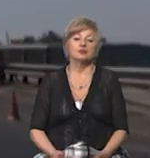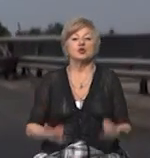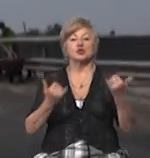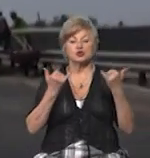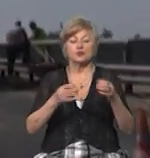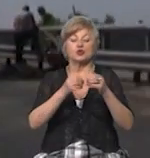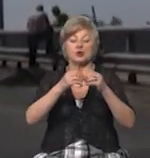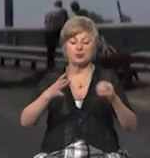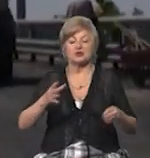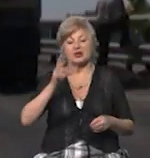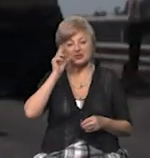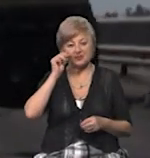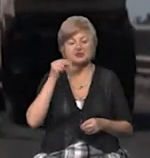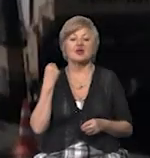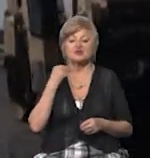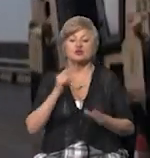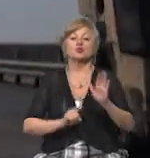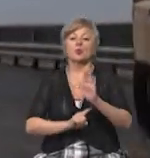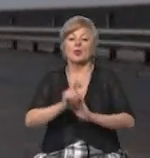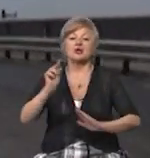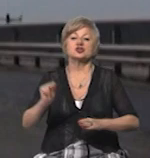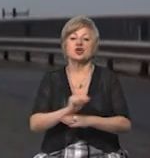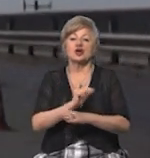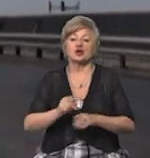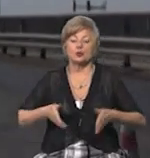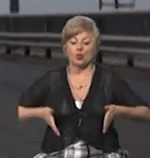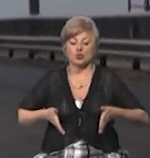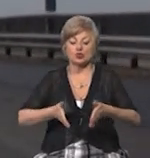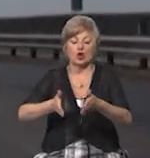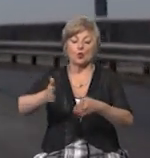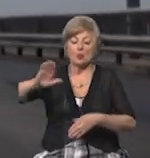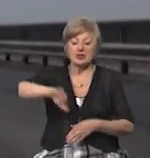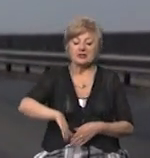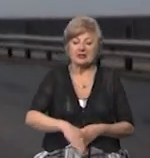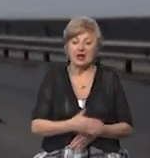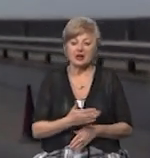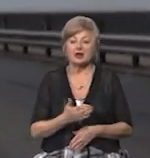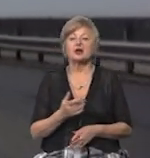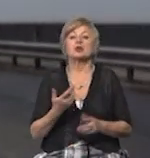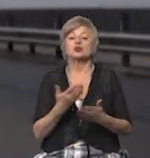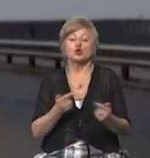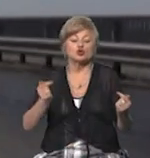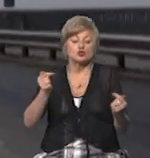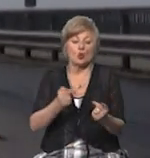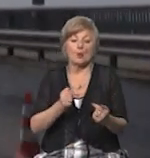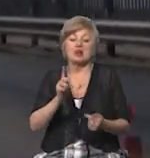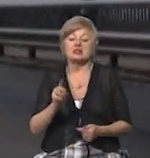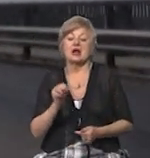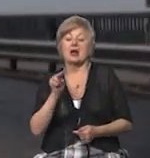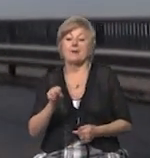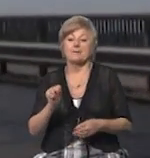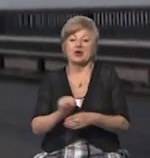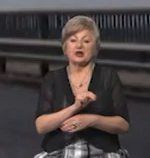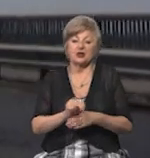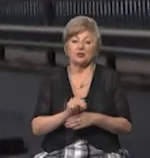Сьогодні, 15 серпня, у Запоріжжі стартував ремонт проїжджої частини на греблі Дніпро-ГЕС, який співпав із капітальним ремонтом